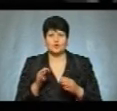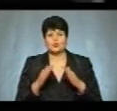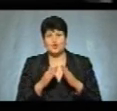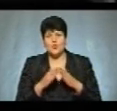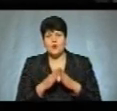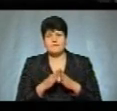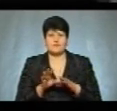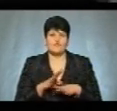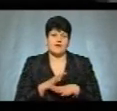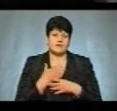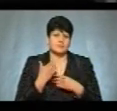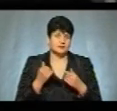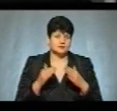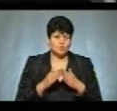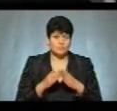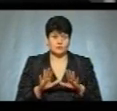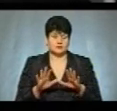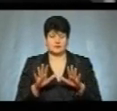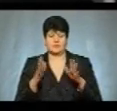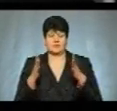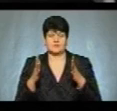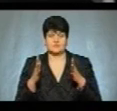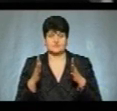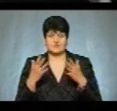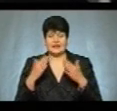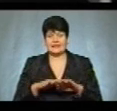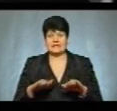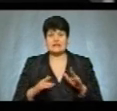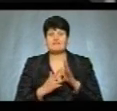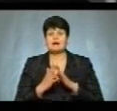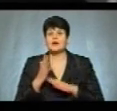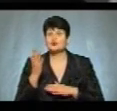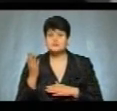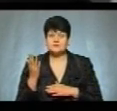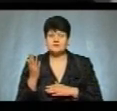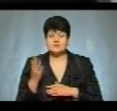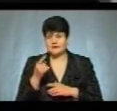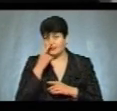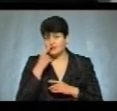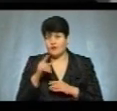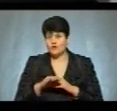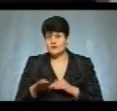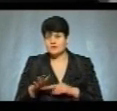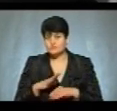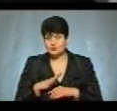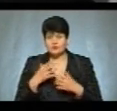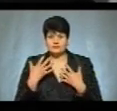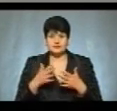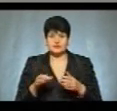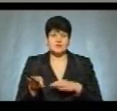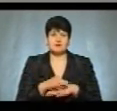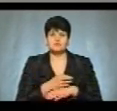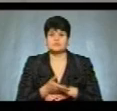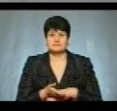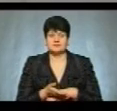то не вдома. А тут раз в Євриді. Діти виросли. Діти виросли, не там тільки в садик ходили, а тут вже й замуж. Вже й замуж, дочка.